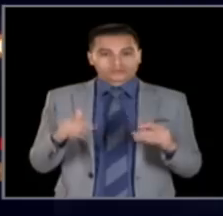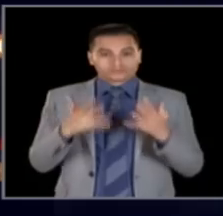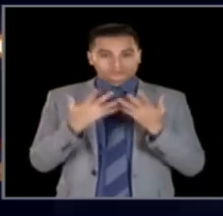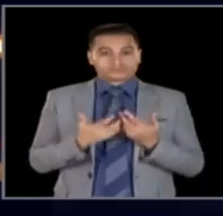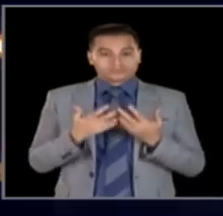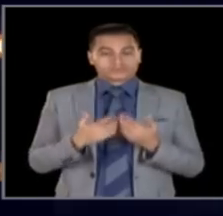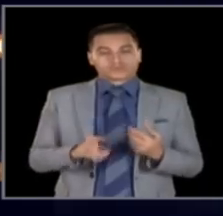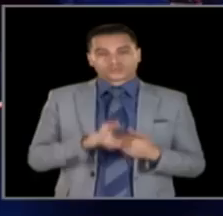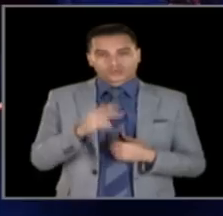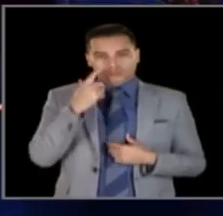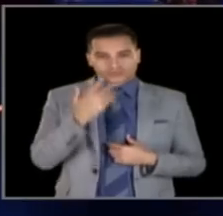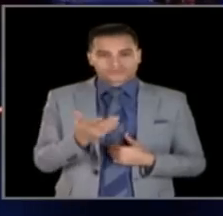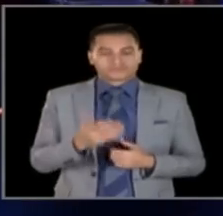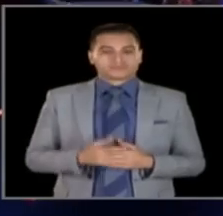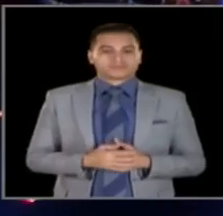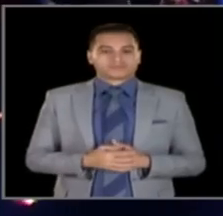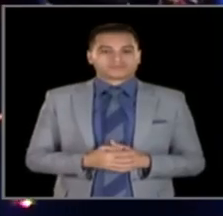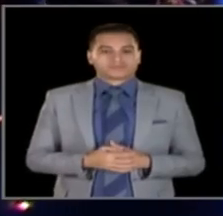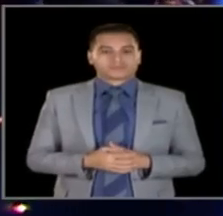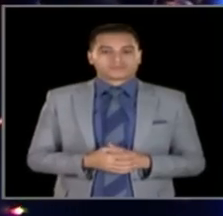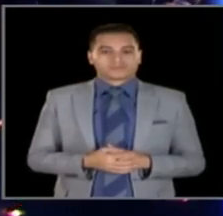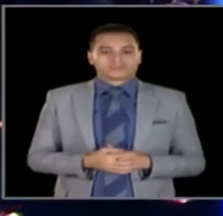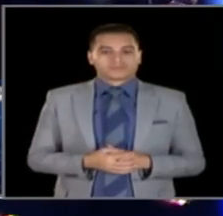ذهنية. والسؤال هو،